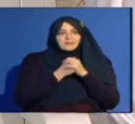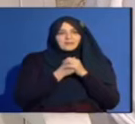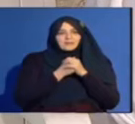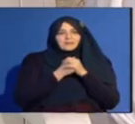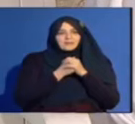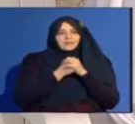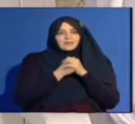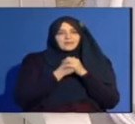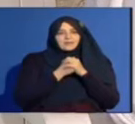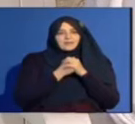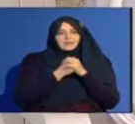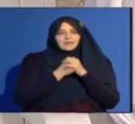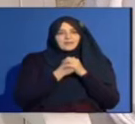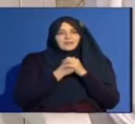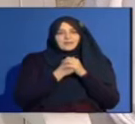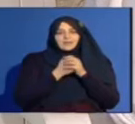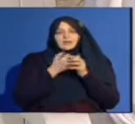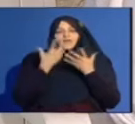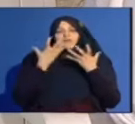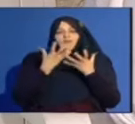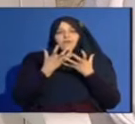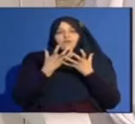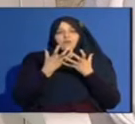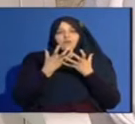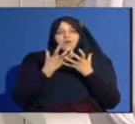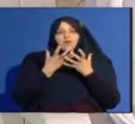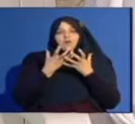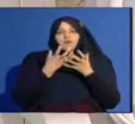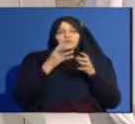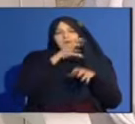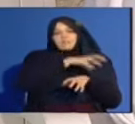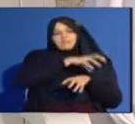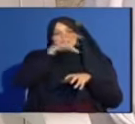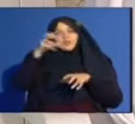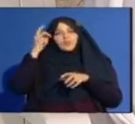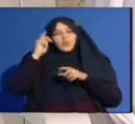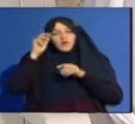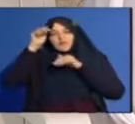دفناهم هنايا وانا بغيت باش نديهم للبلاد، واش يقول الشيخ في هذا الموضوع؟